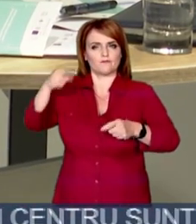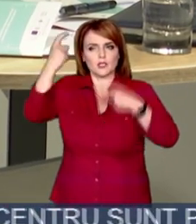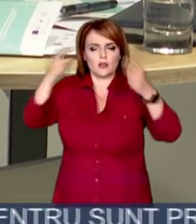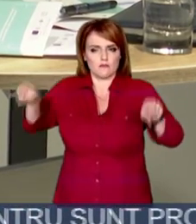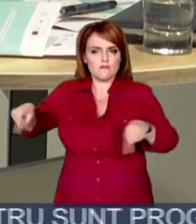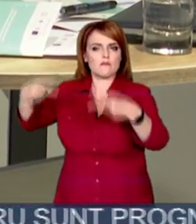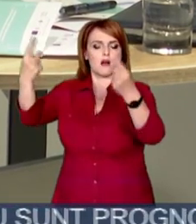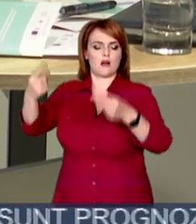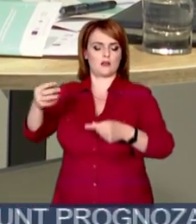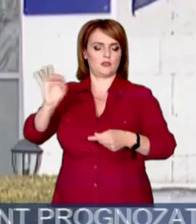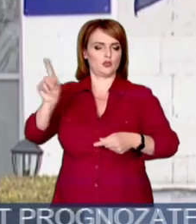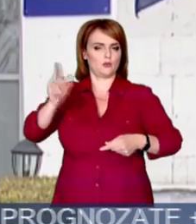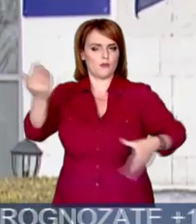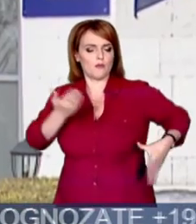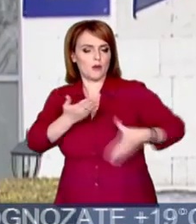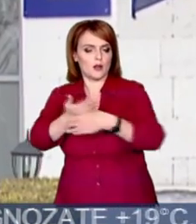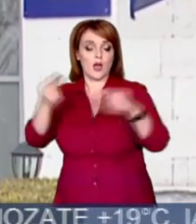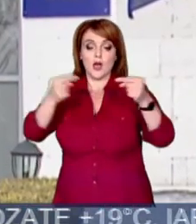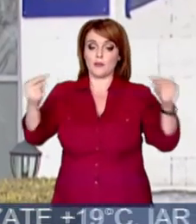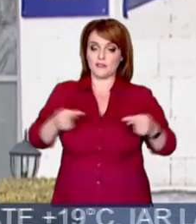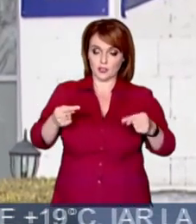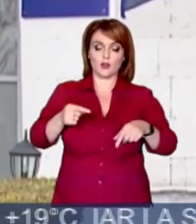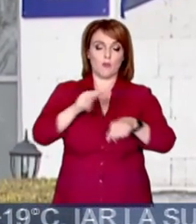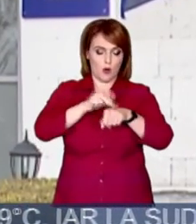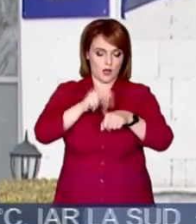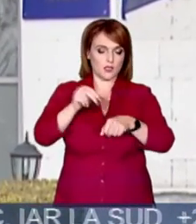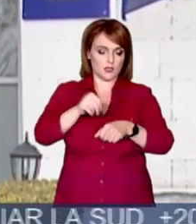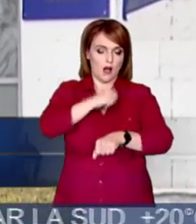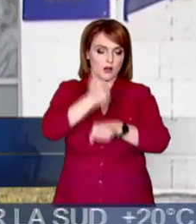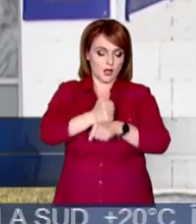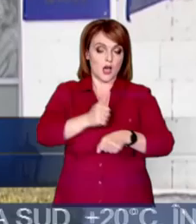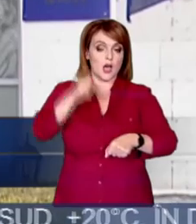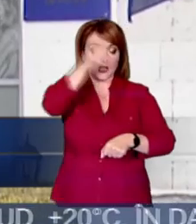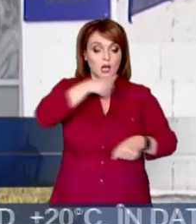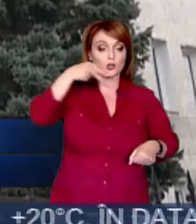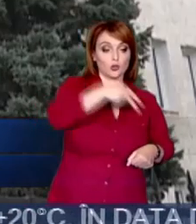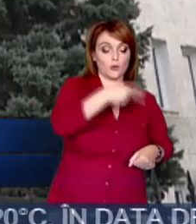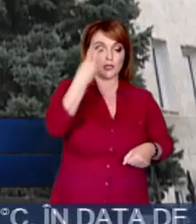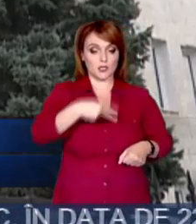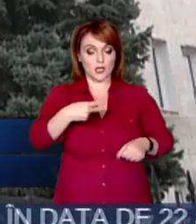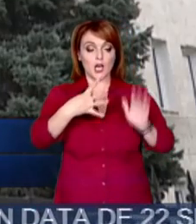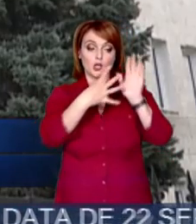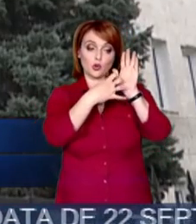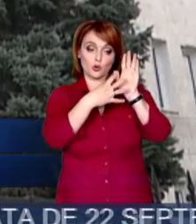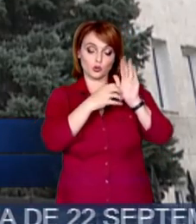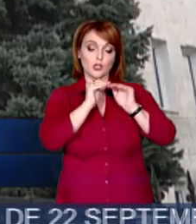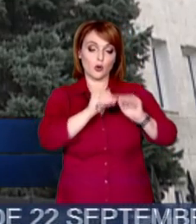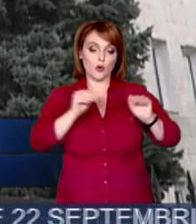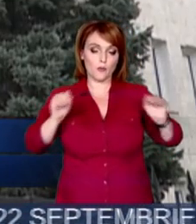reabilitarea specializată. Potrivit Inspectoratului General al Poliției, în 2020, peste 900